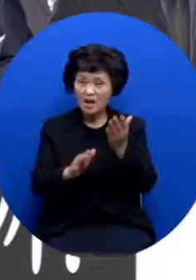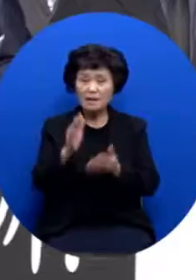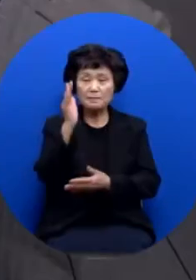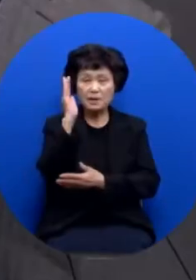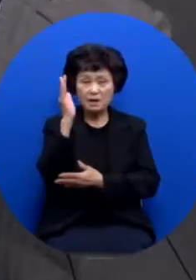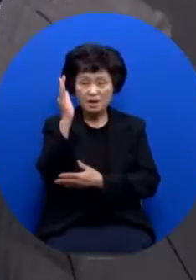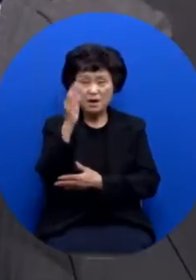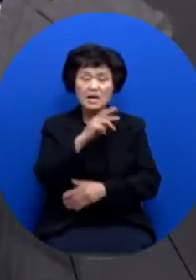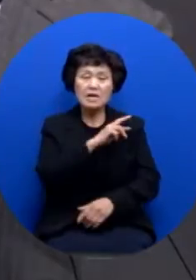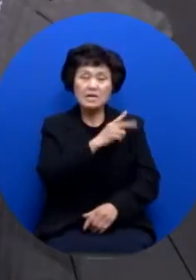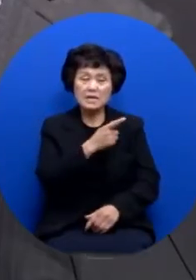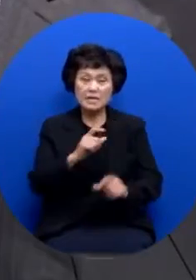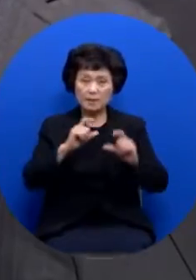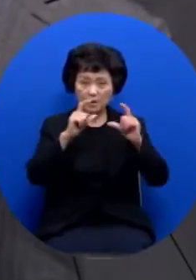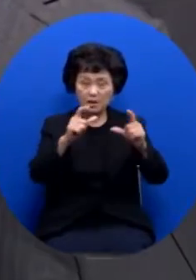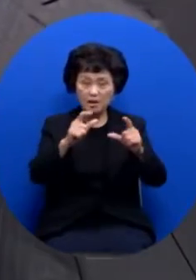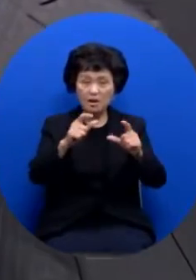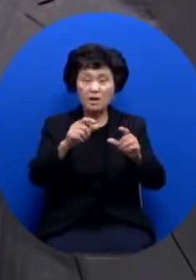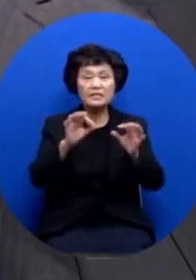한국주요교단들로부터'제2의사이비종교'로분류된성교회의김기동목사는